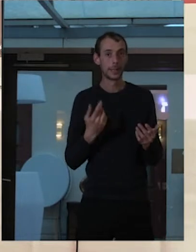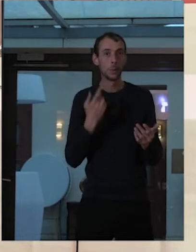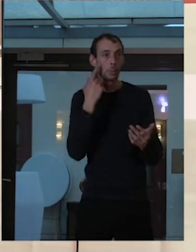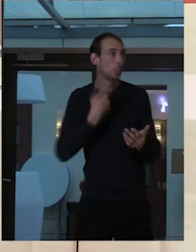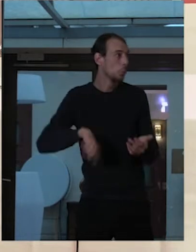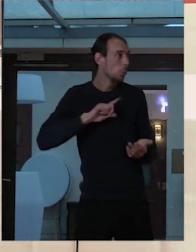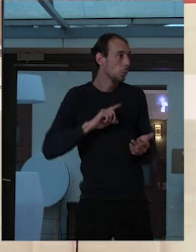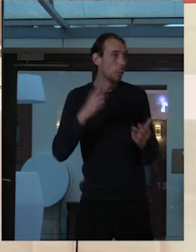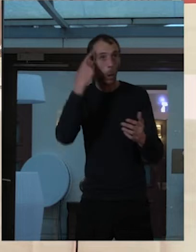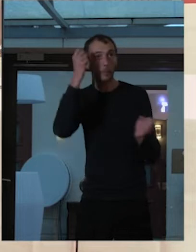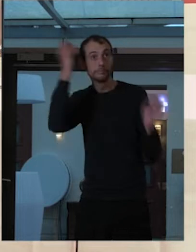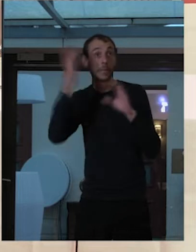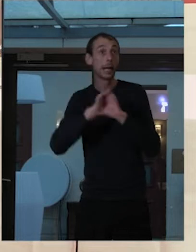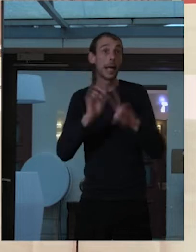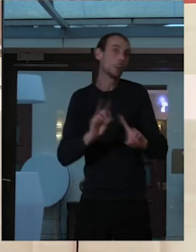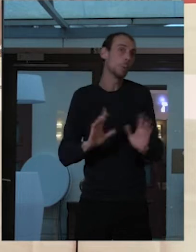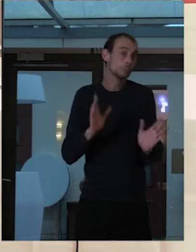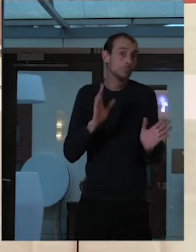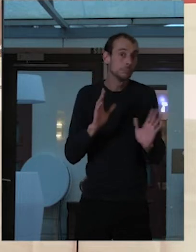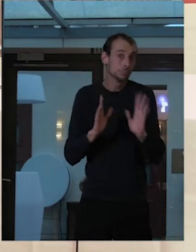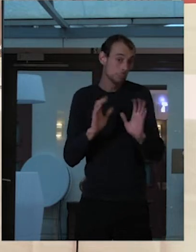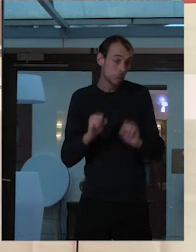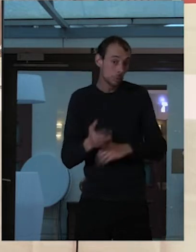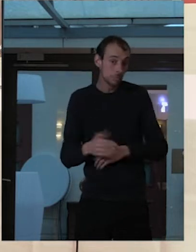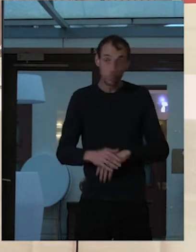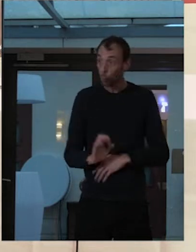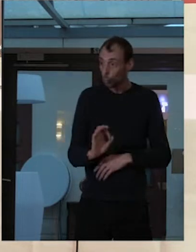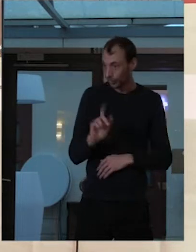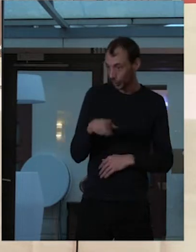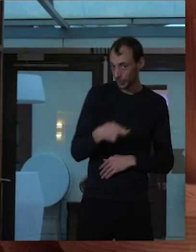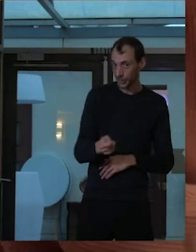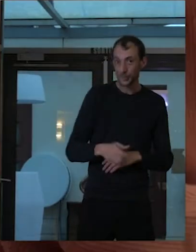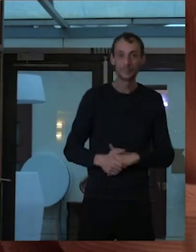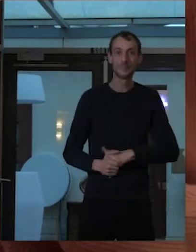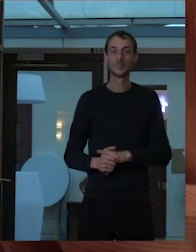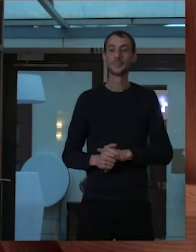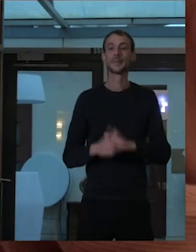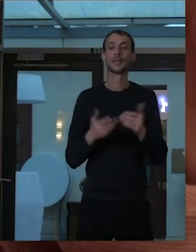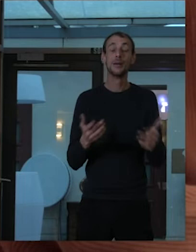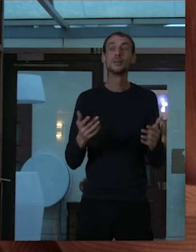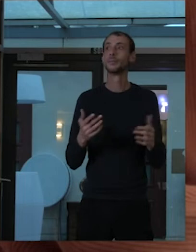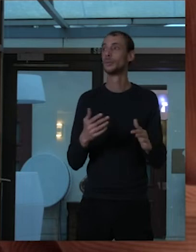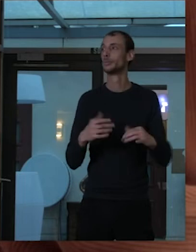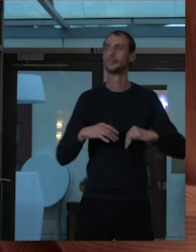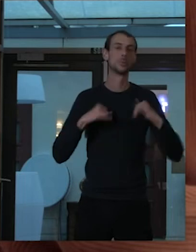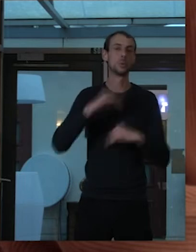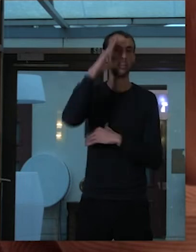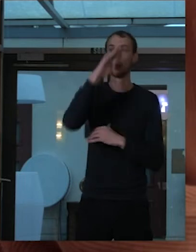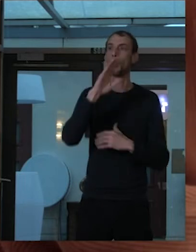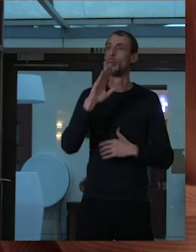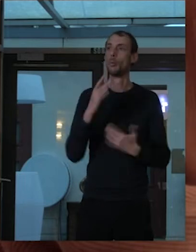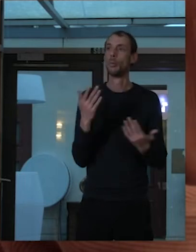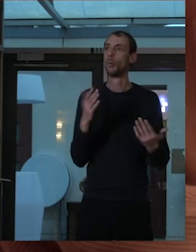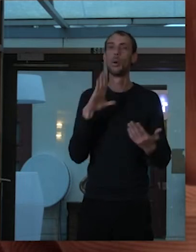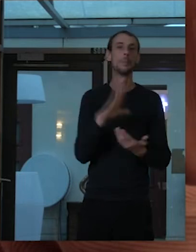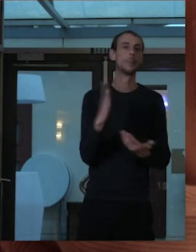clair. Oui, bien sûr. Alors, être joueuse professionnelle au sens purement littéral, pour nous,